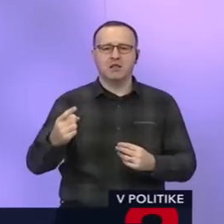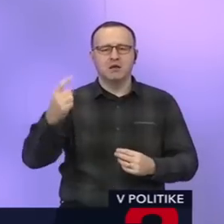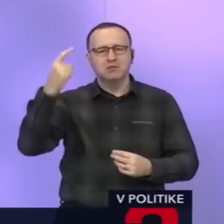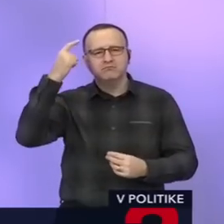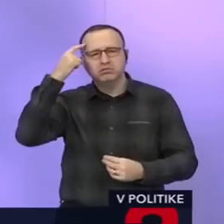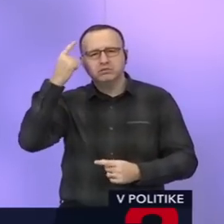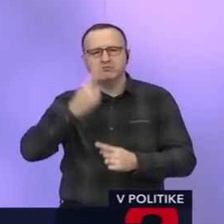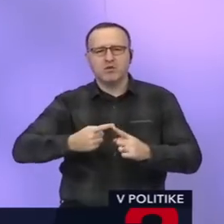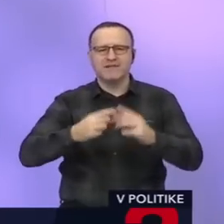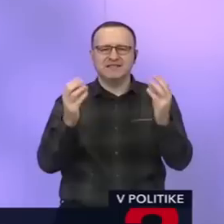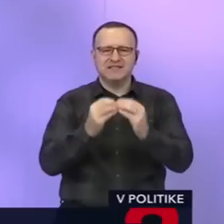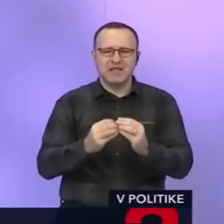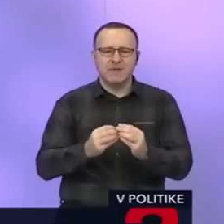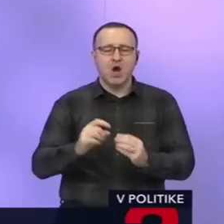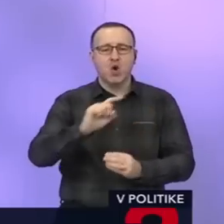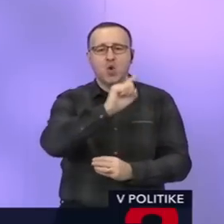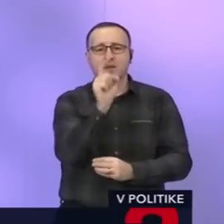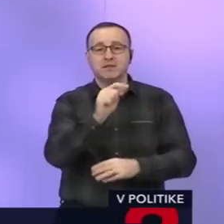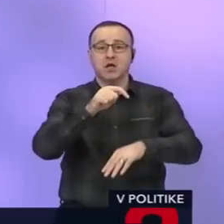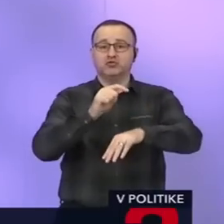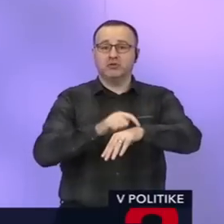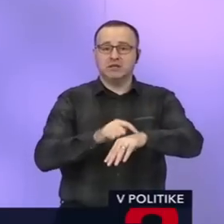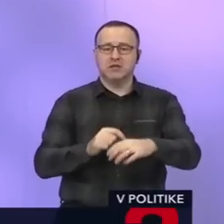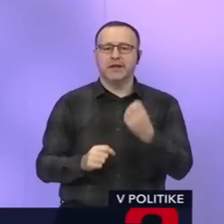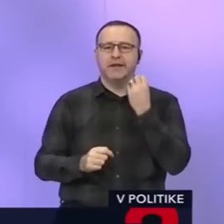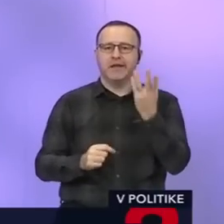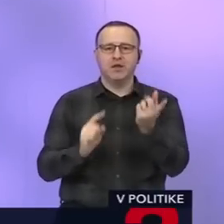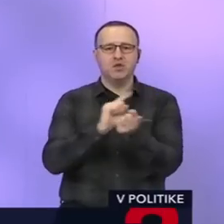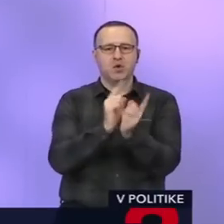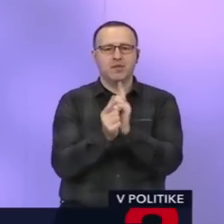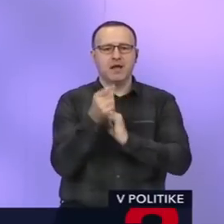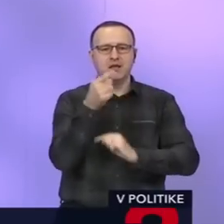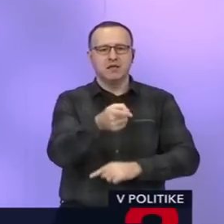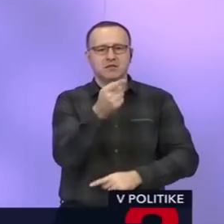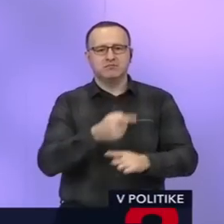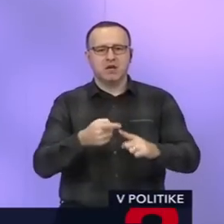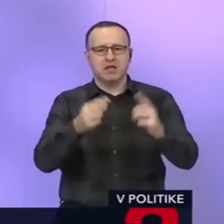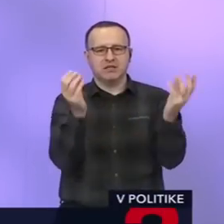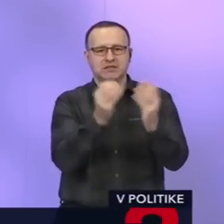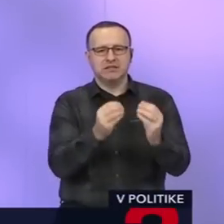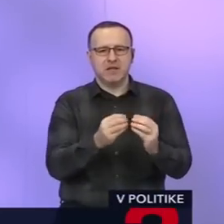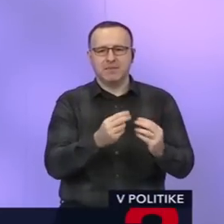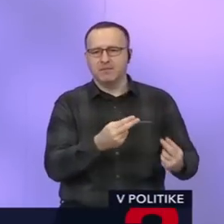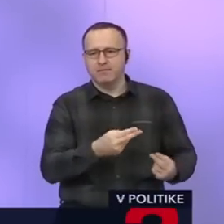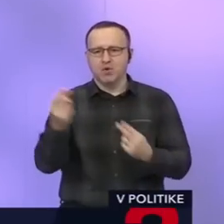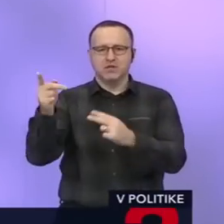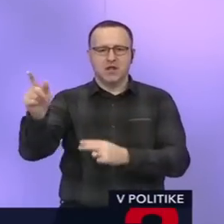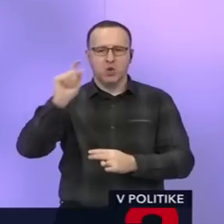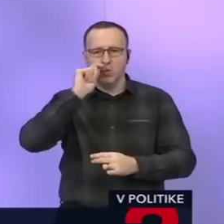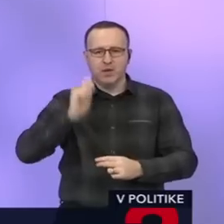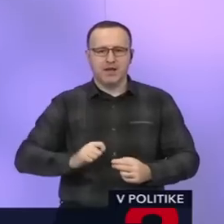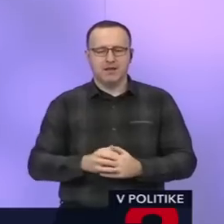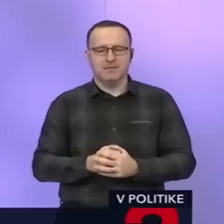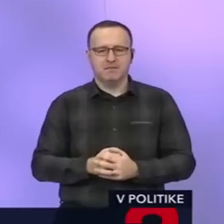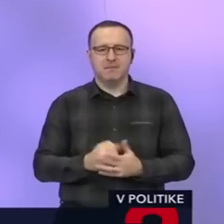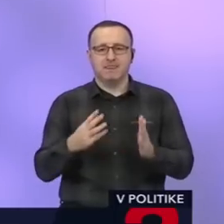ale otázka času, že kedy sa spojenci dohodnú, aby tieto zbraňové systémy boli na Ukrajinu posielané. A to sa týka